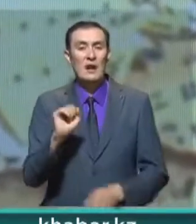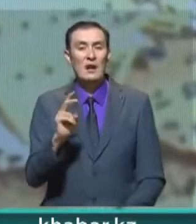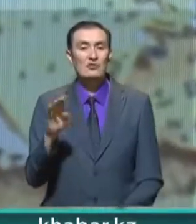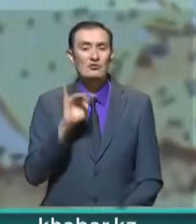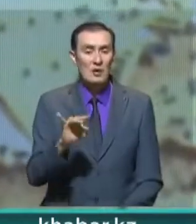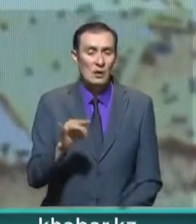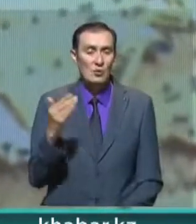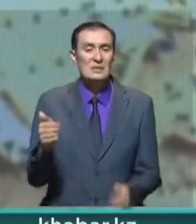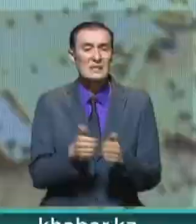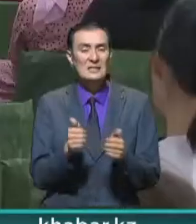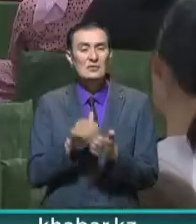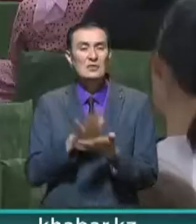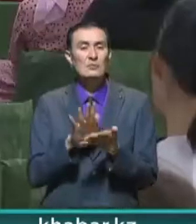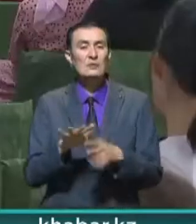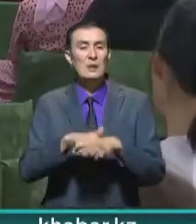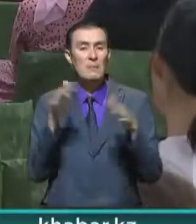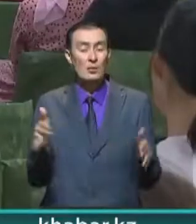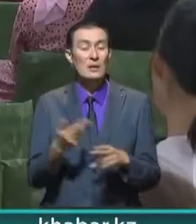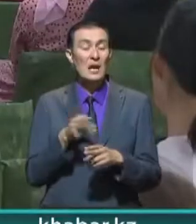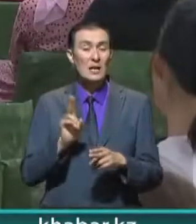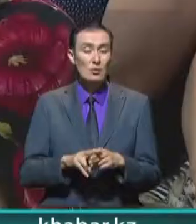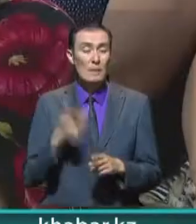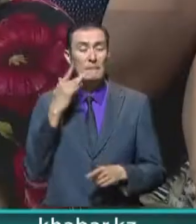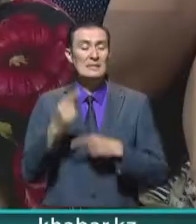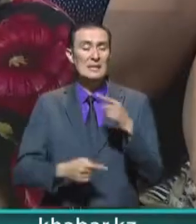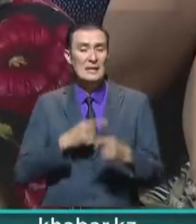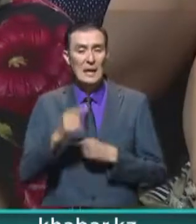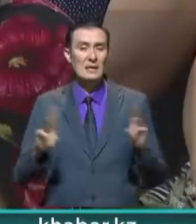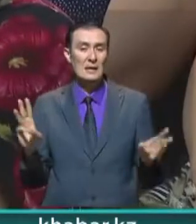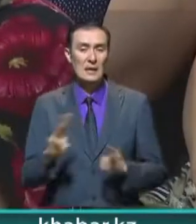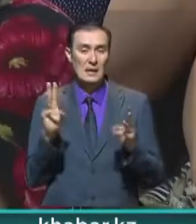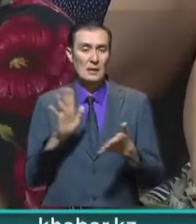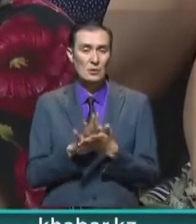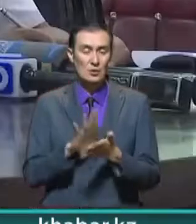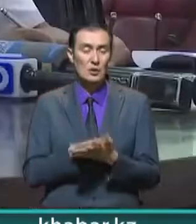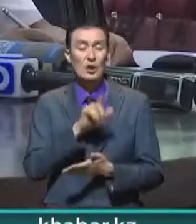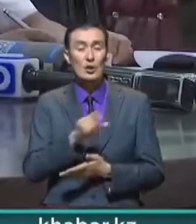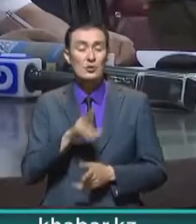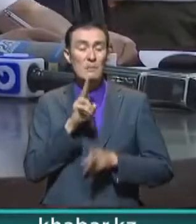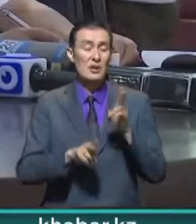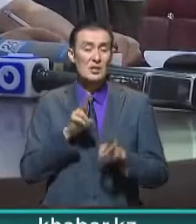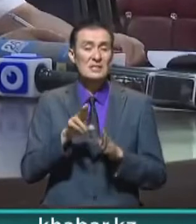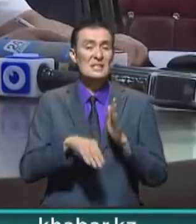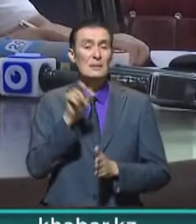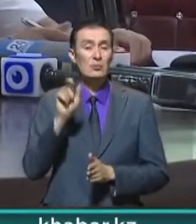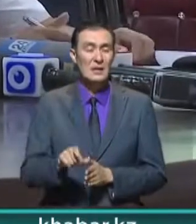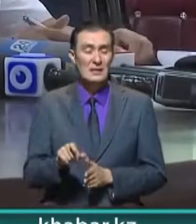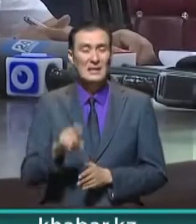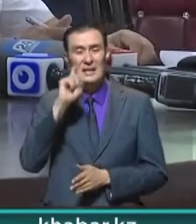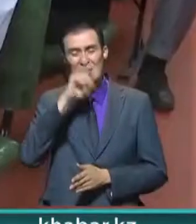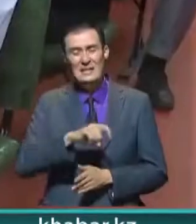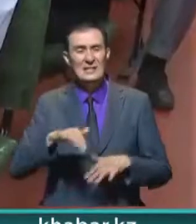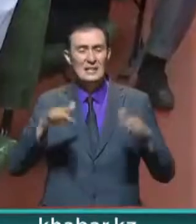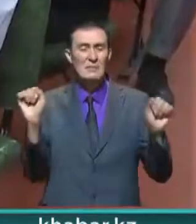Акжар. Он, кстати, соседствует с мусорным полигоном, на котором постоянно горят отходы. И вот люди пожаловали депутату на едкий дым